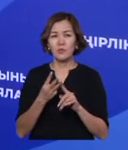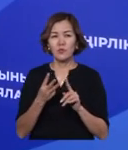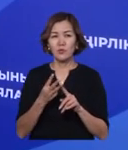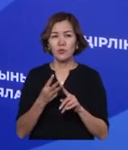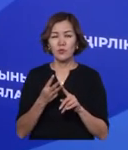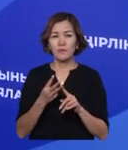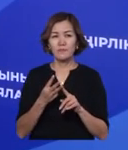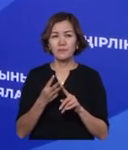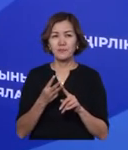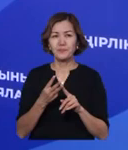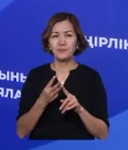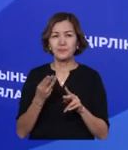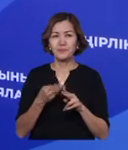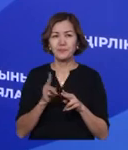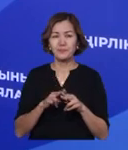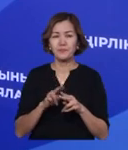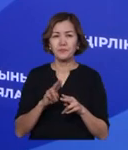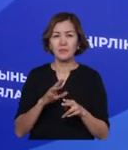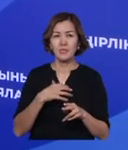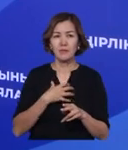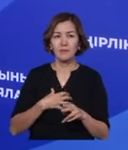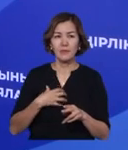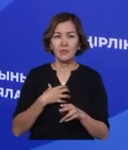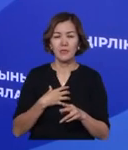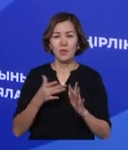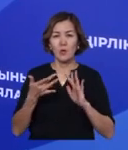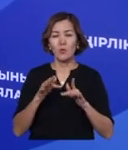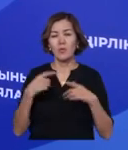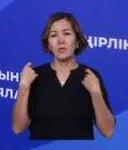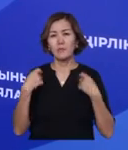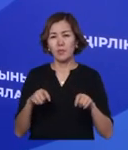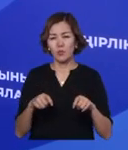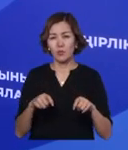ең маңыздысы ол қазіргі онлайн